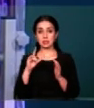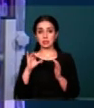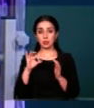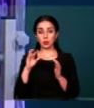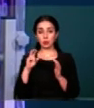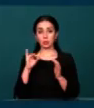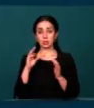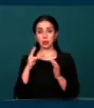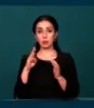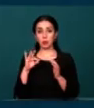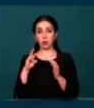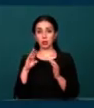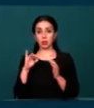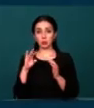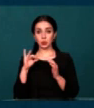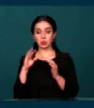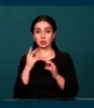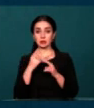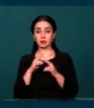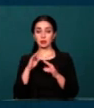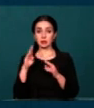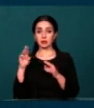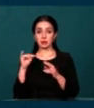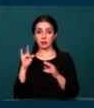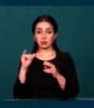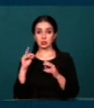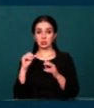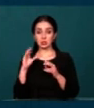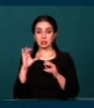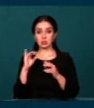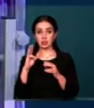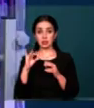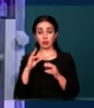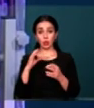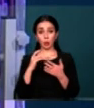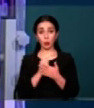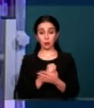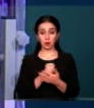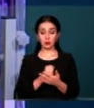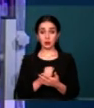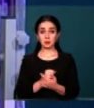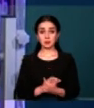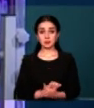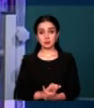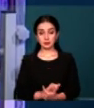poliizobutilenning polimerlanish darajasini toping. Demak, polimerlanish darajasini topishimiz kerak ekan.